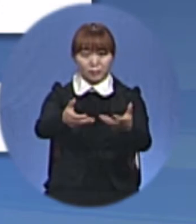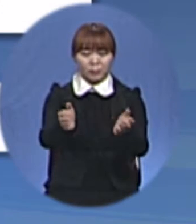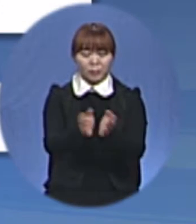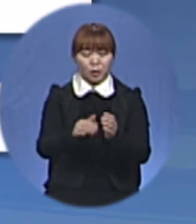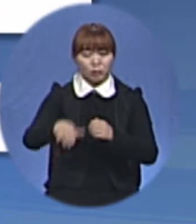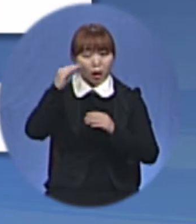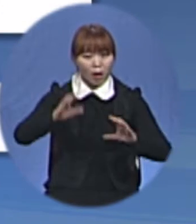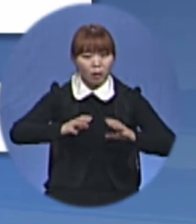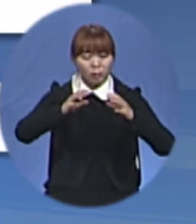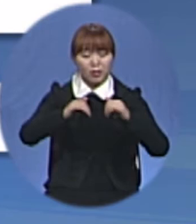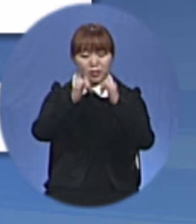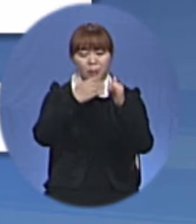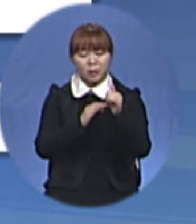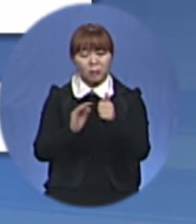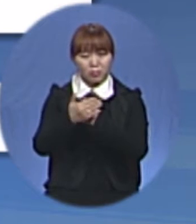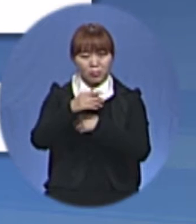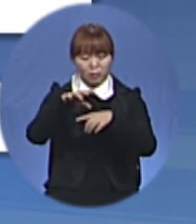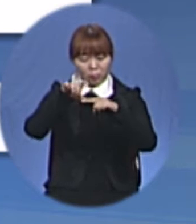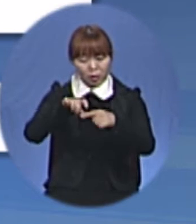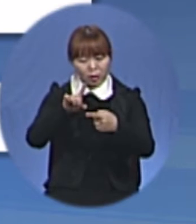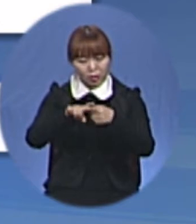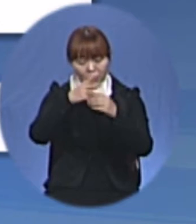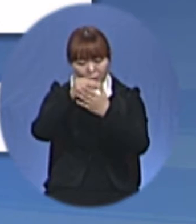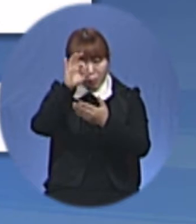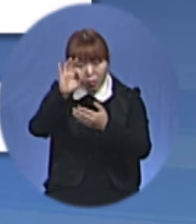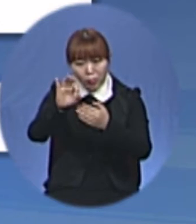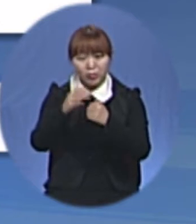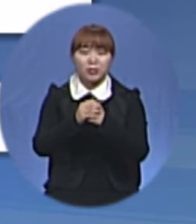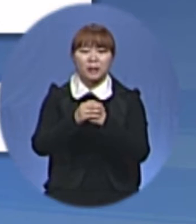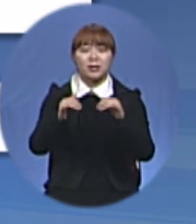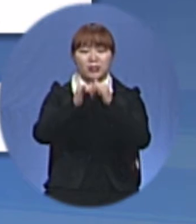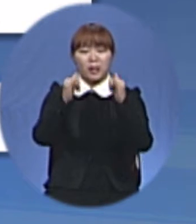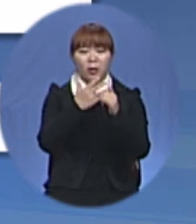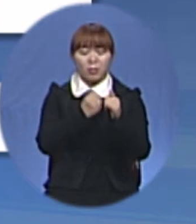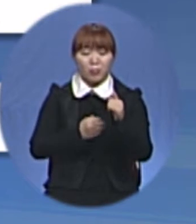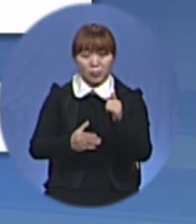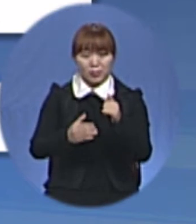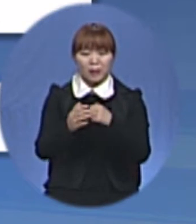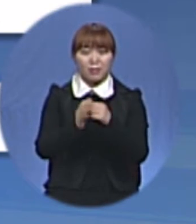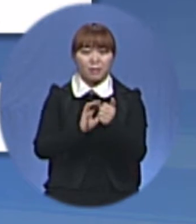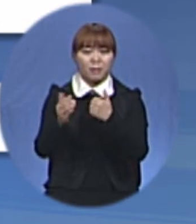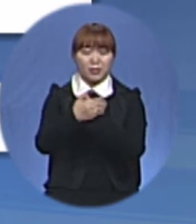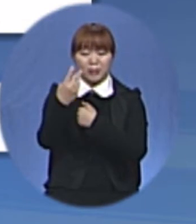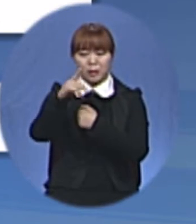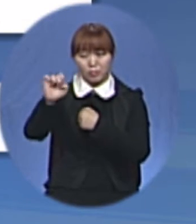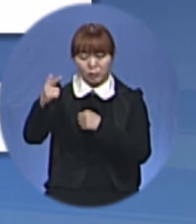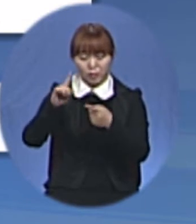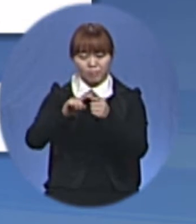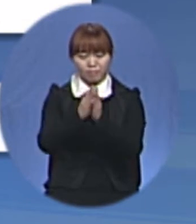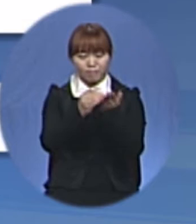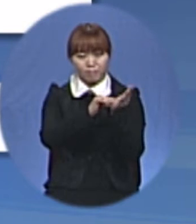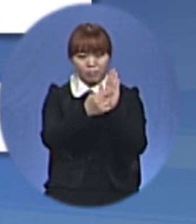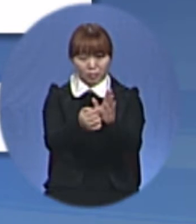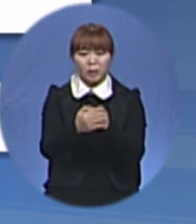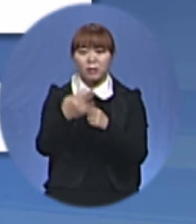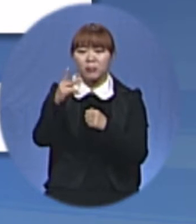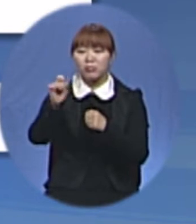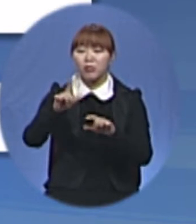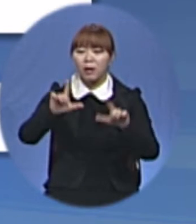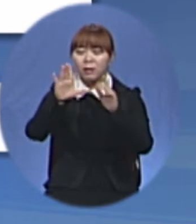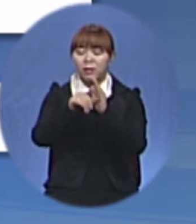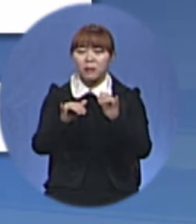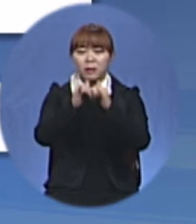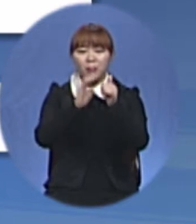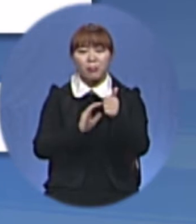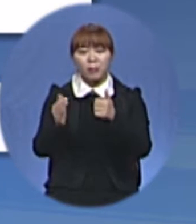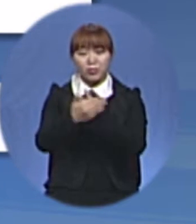보건복지부는 우리나라의 사회보장 통계를 한눈에 볼 수 있는 통계로 보는 사회보장 2016을 발간했습니다. 2016년